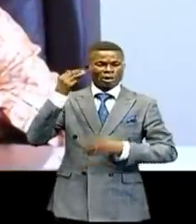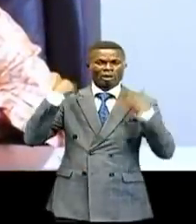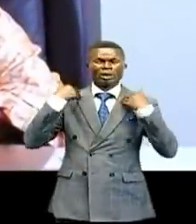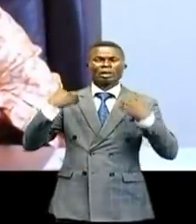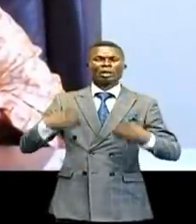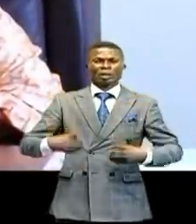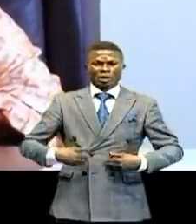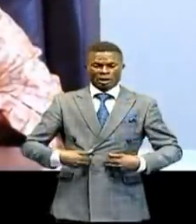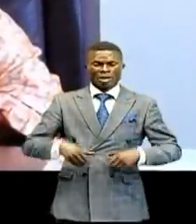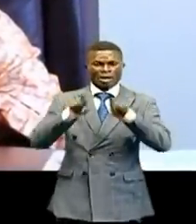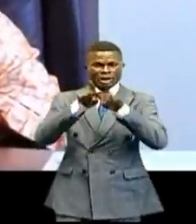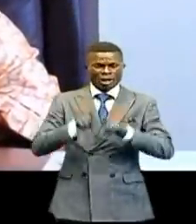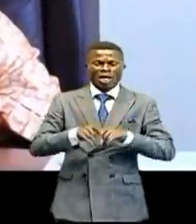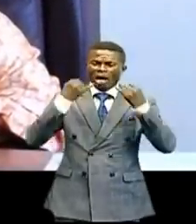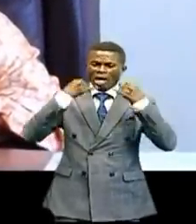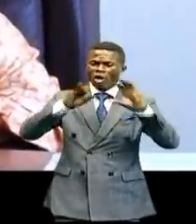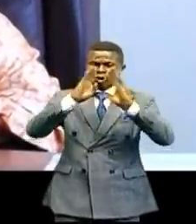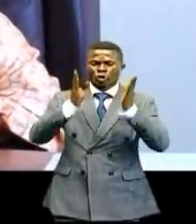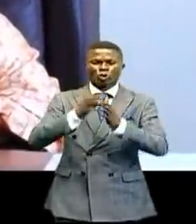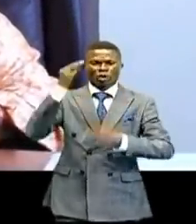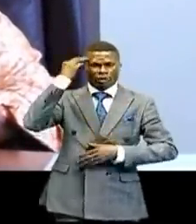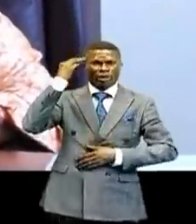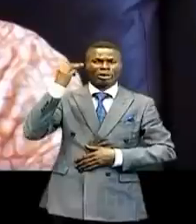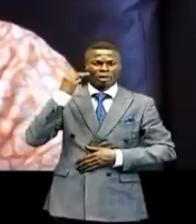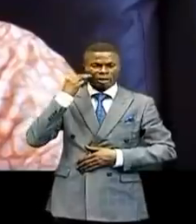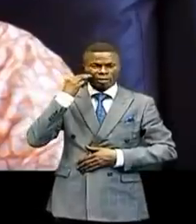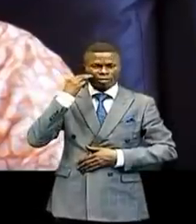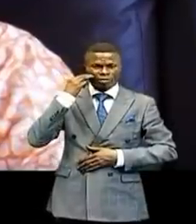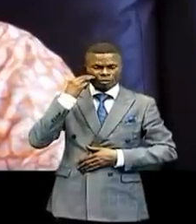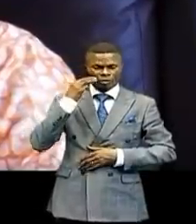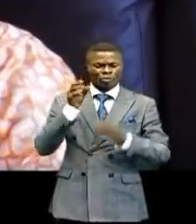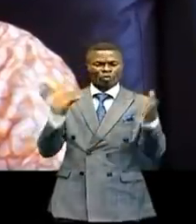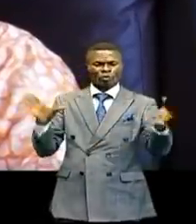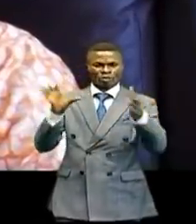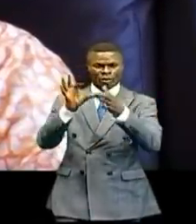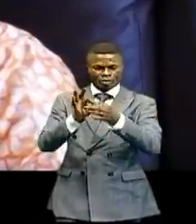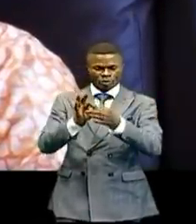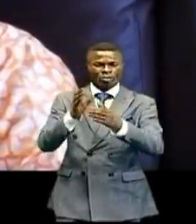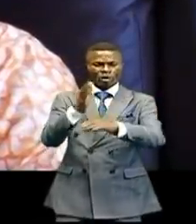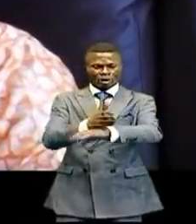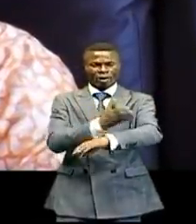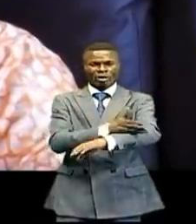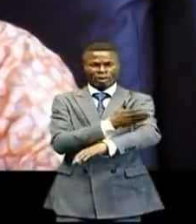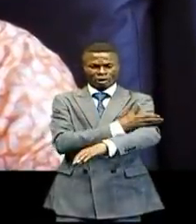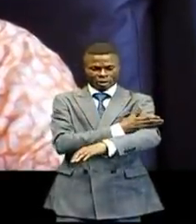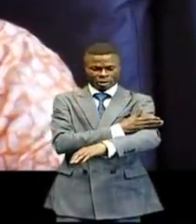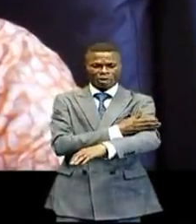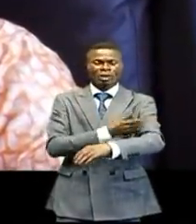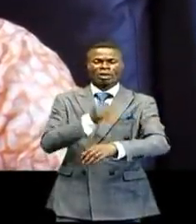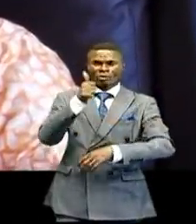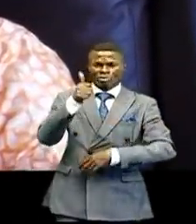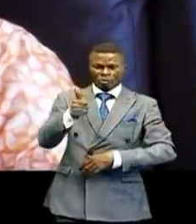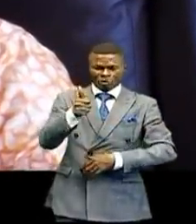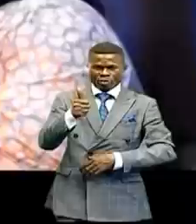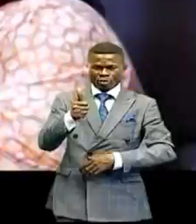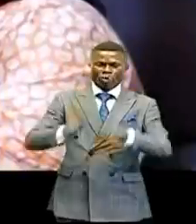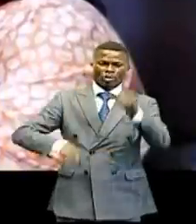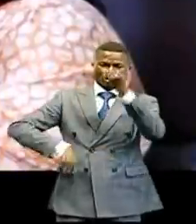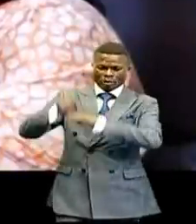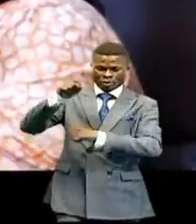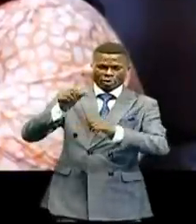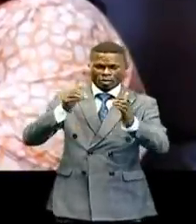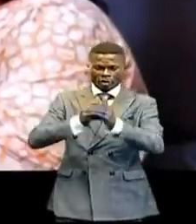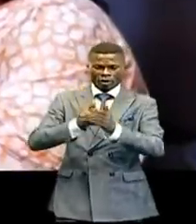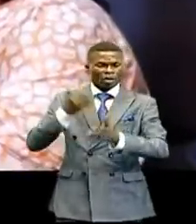Santé a aussi informé le Conseil de la consolidation de l'évolution positive de la riposte